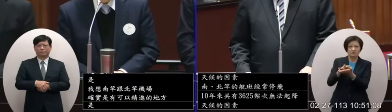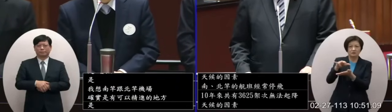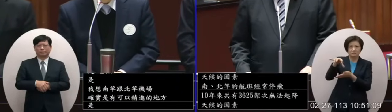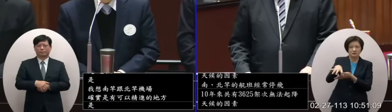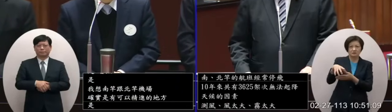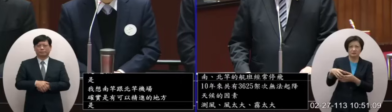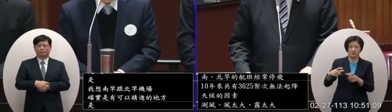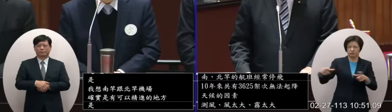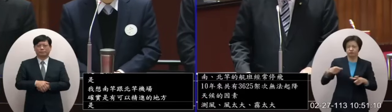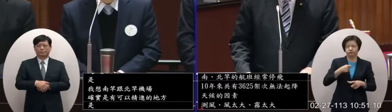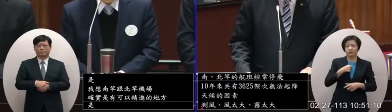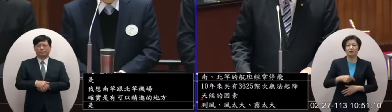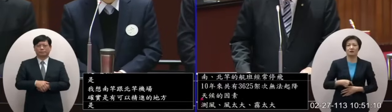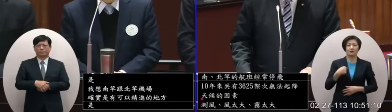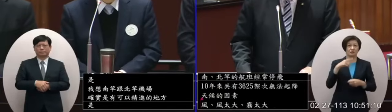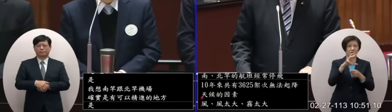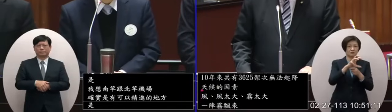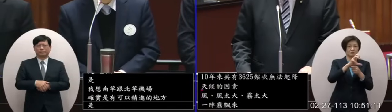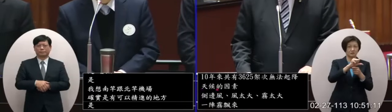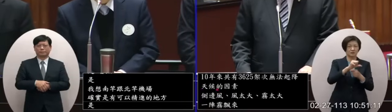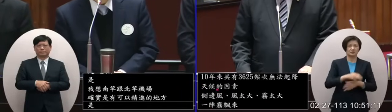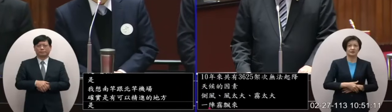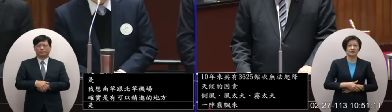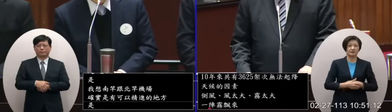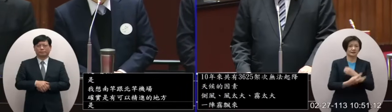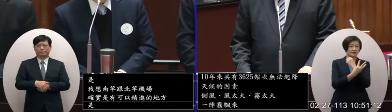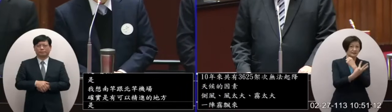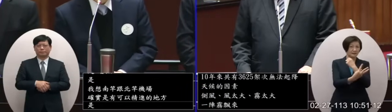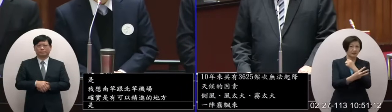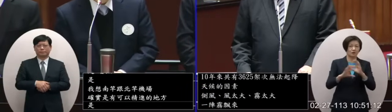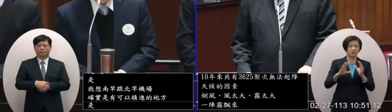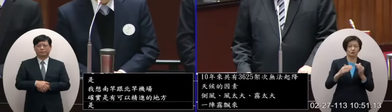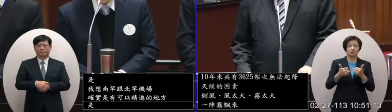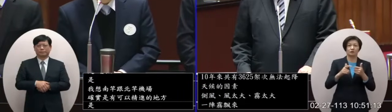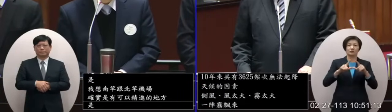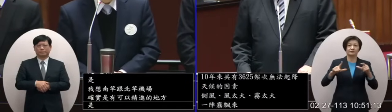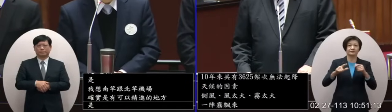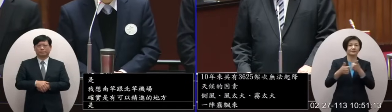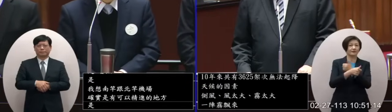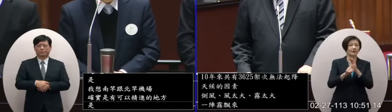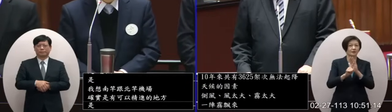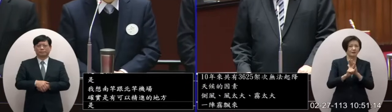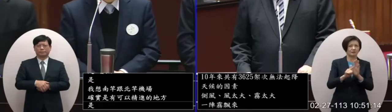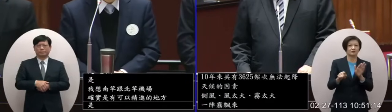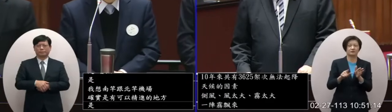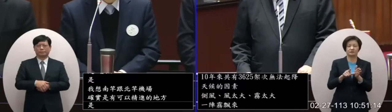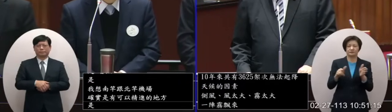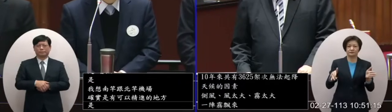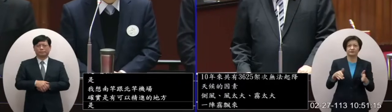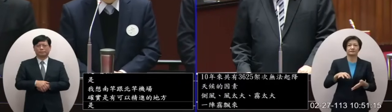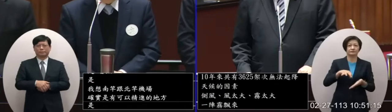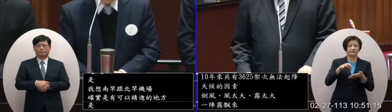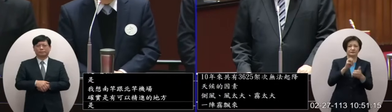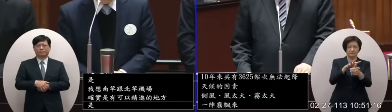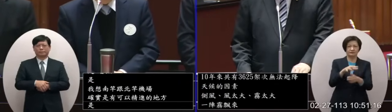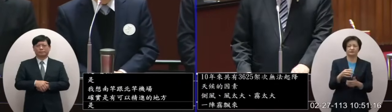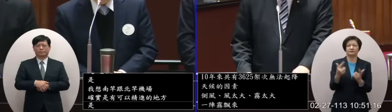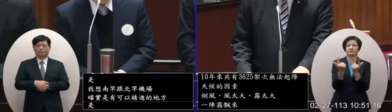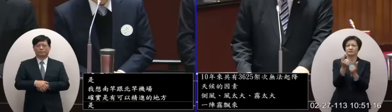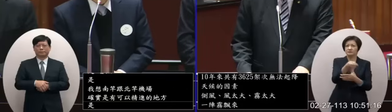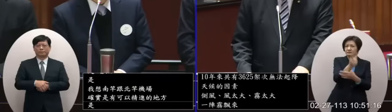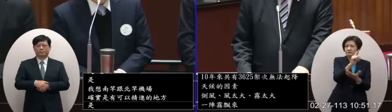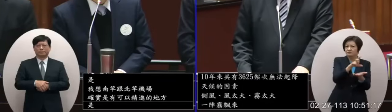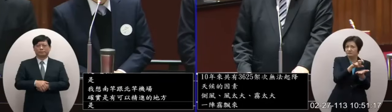从1985年当第三届国大代表的时候就已经提出北竿机场改善，